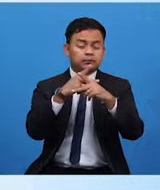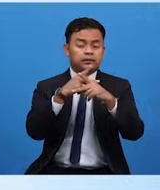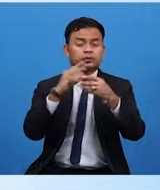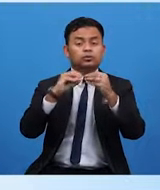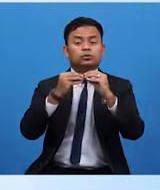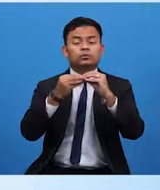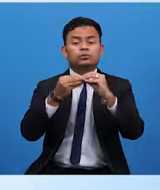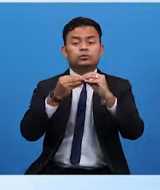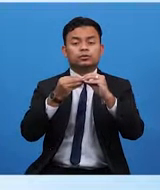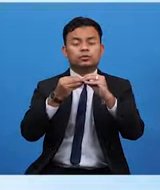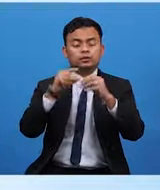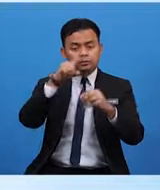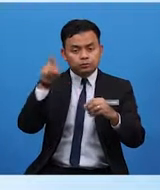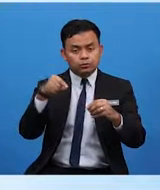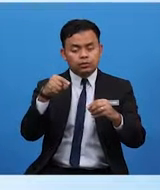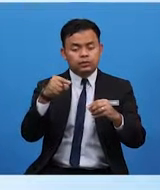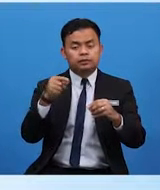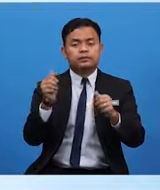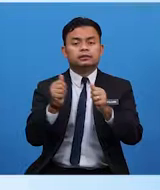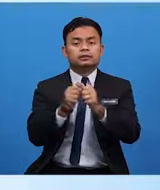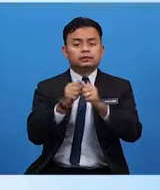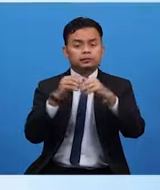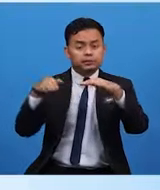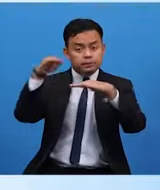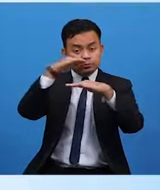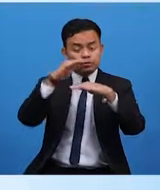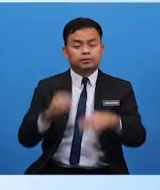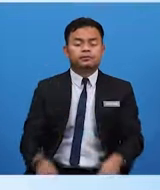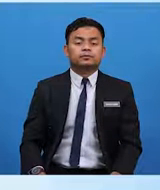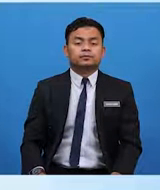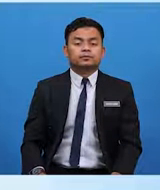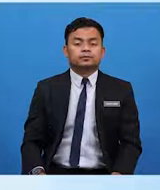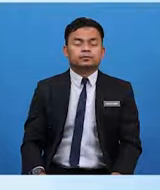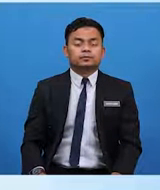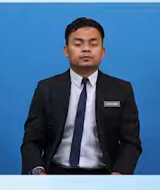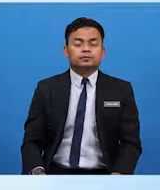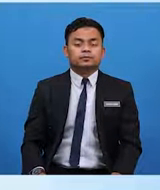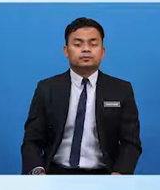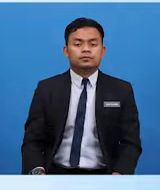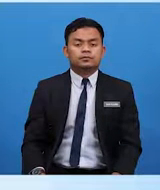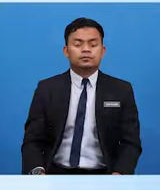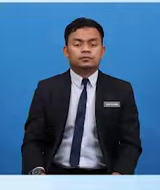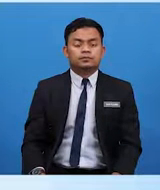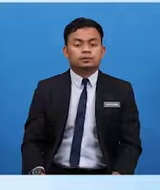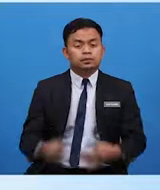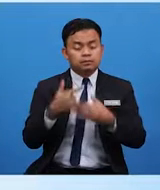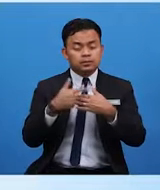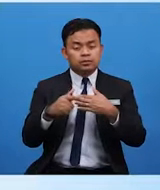8 jarak 2 = 16 kemudian tambahkan